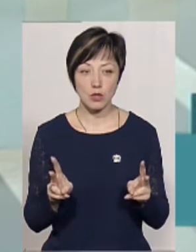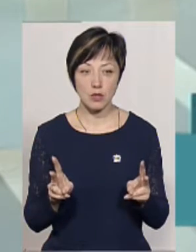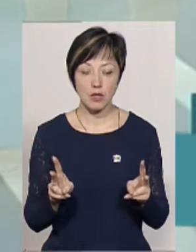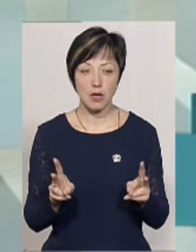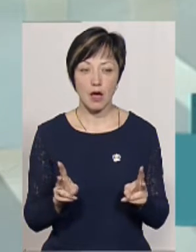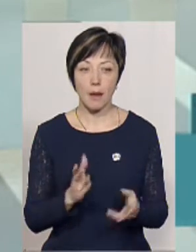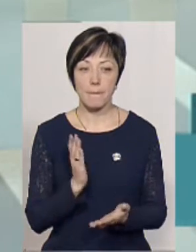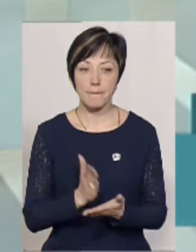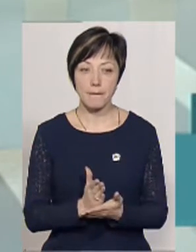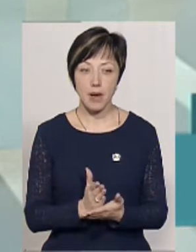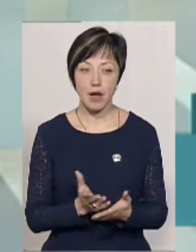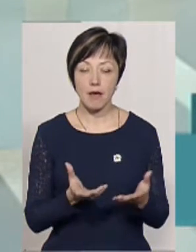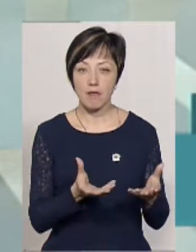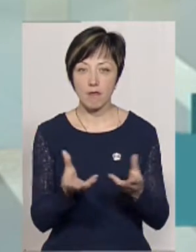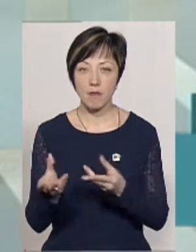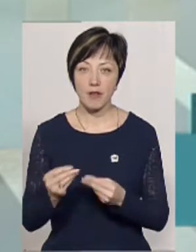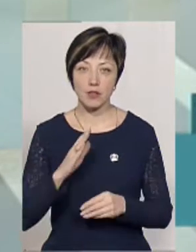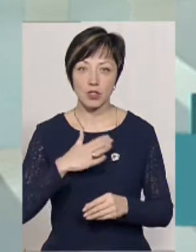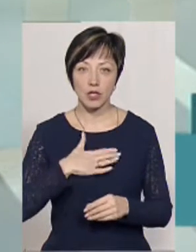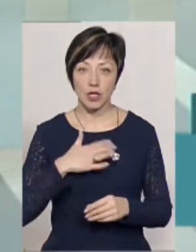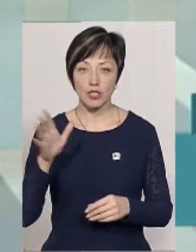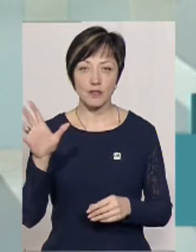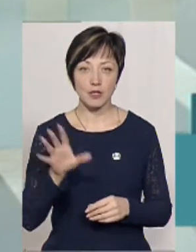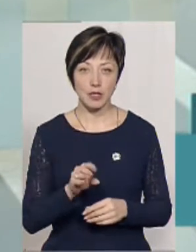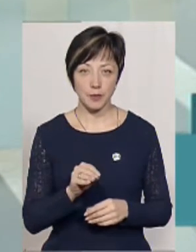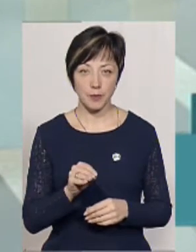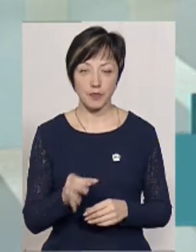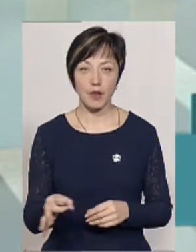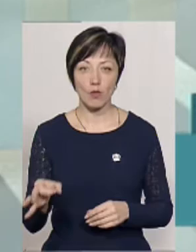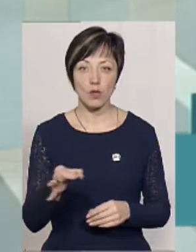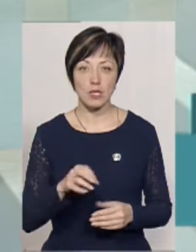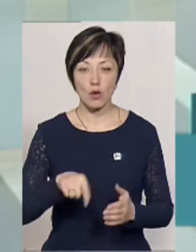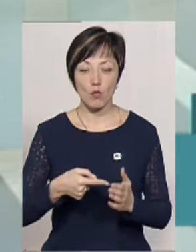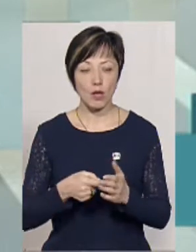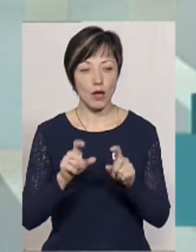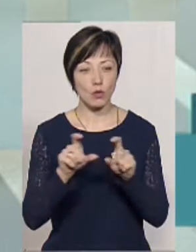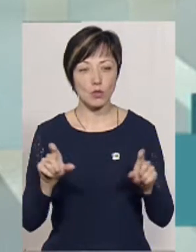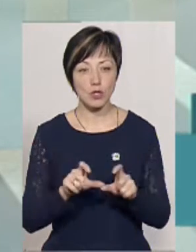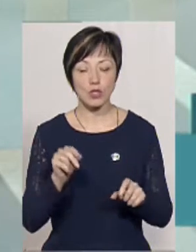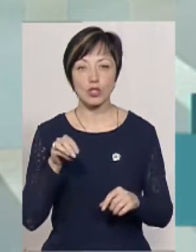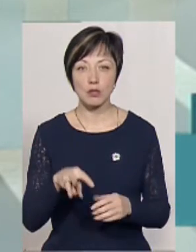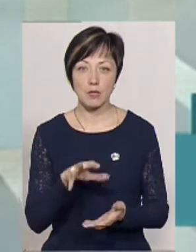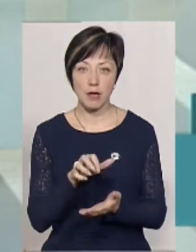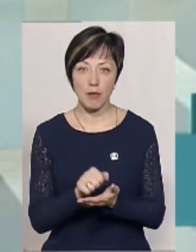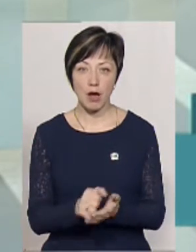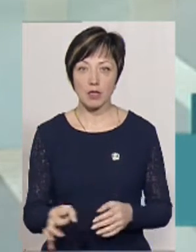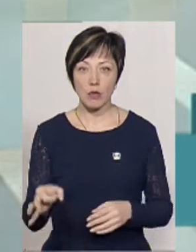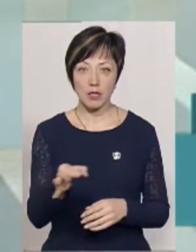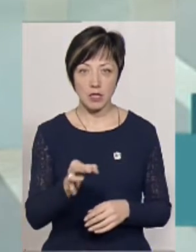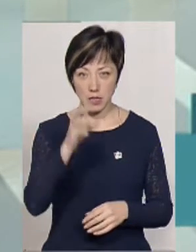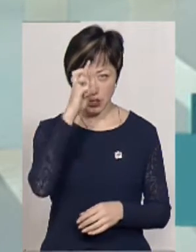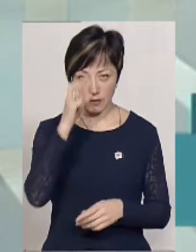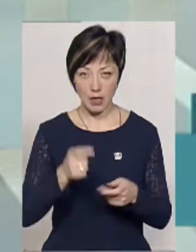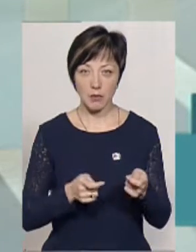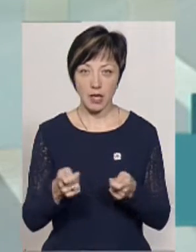хтось має вплив на наші всі обласні комунальні установи, то чим у нас займається обласна